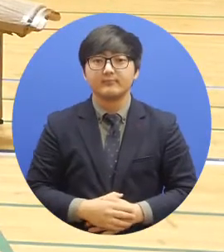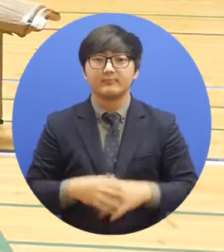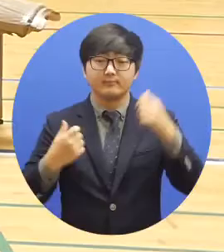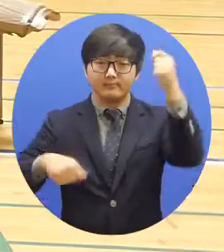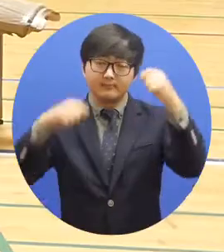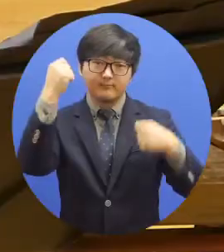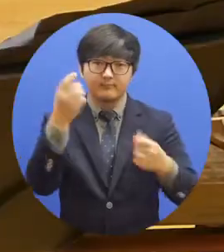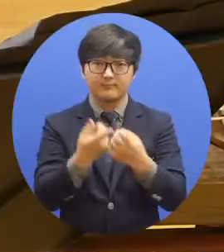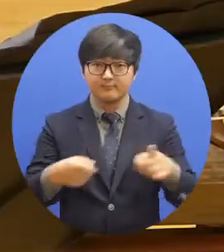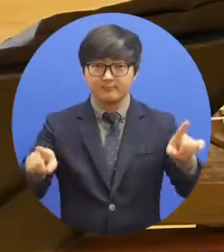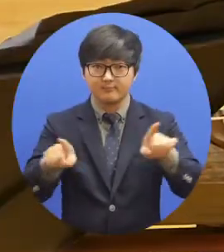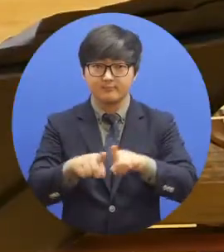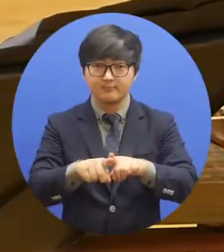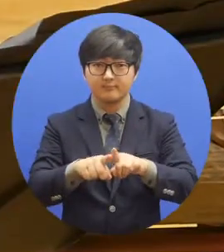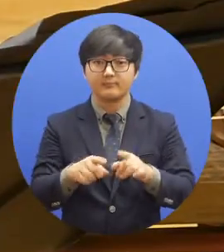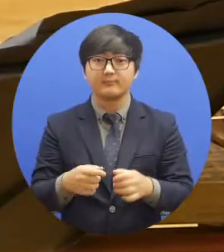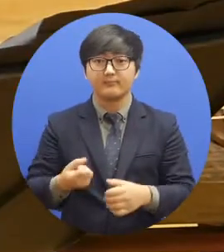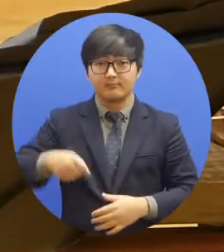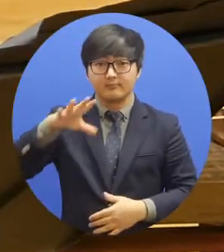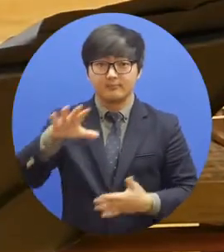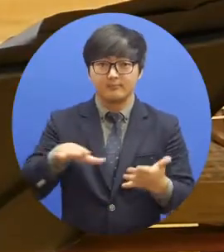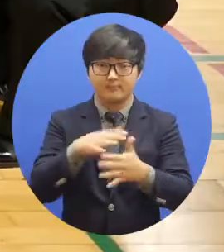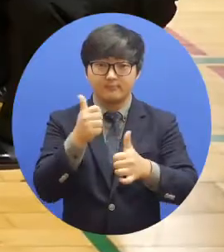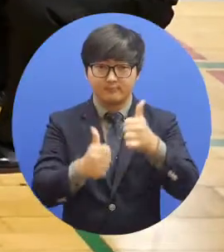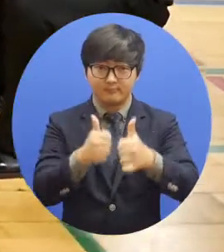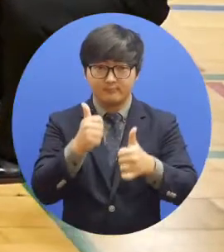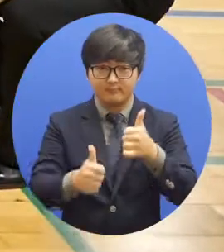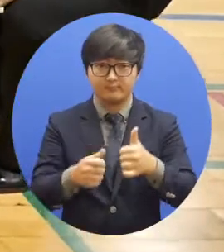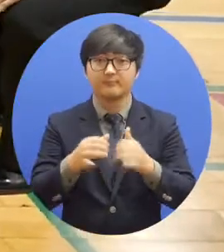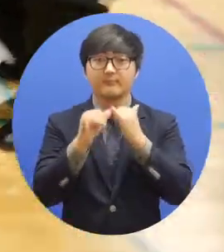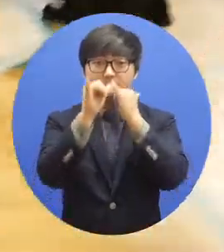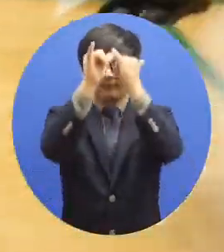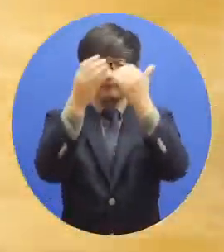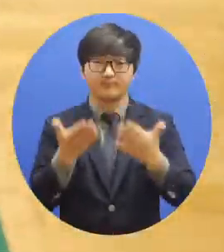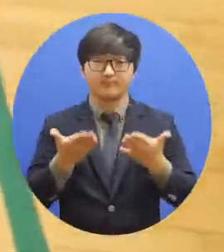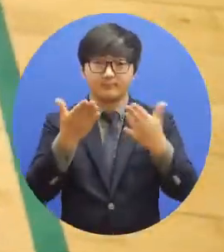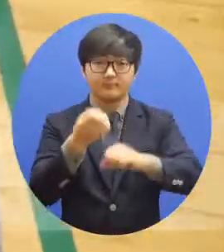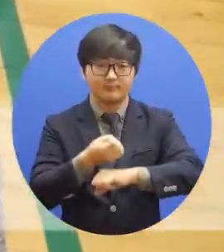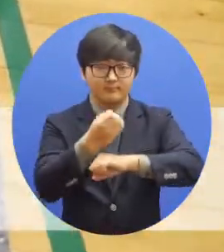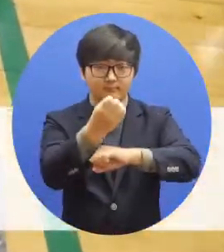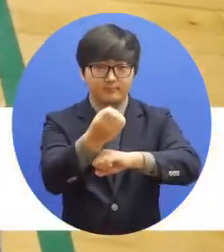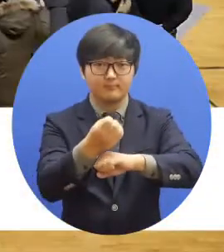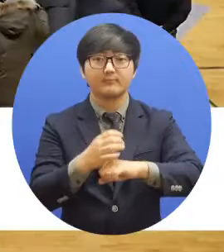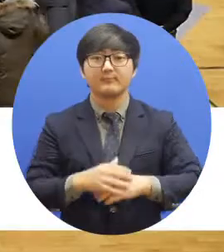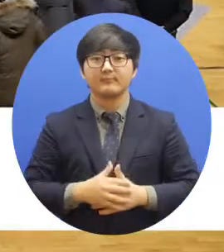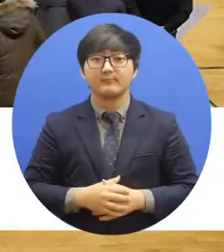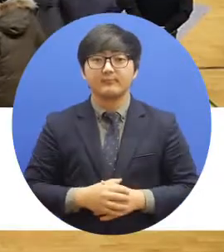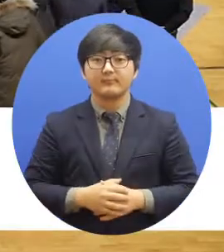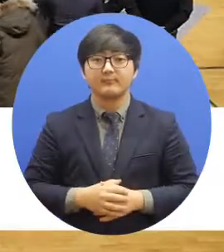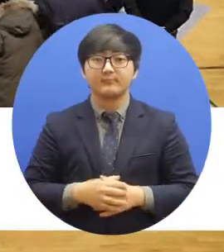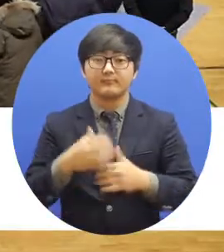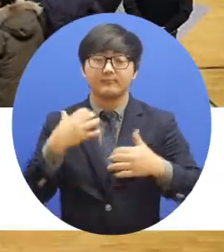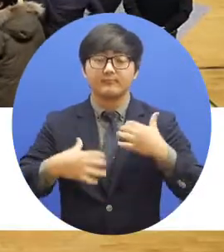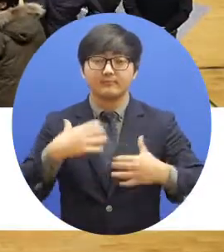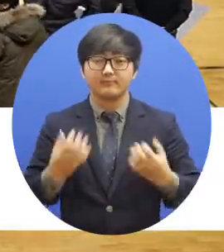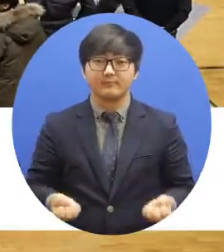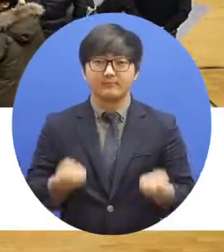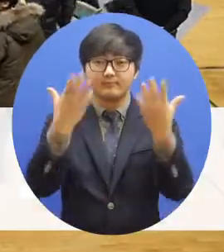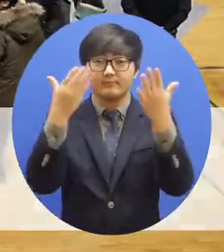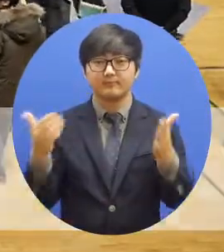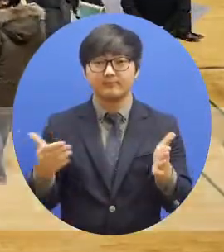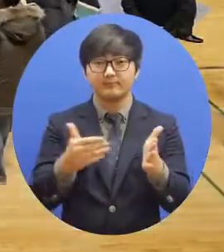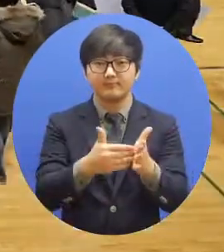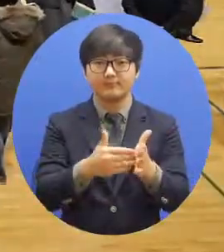공연과 함께 윷놀이 예선, 본선을 치르고 시상식을 진행하는 등 시종일관 화기애애한 분위기를